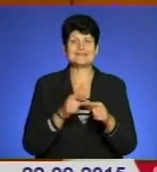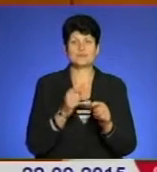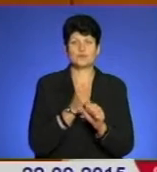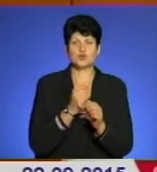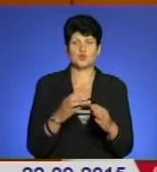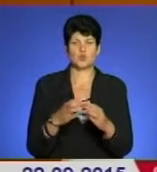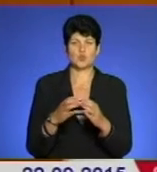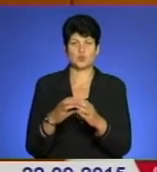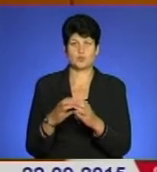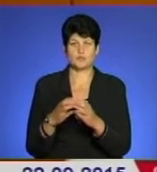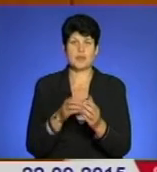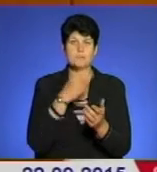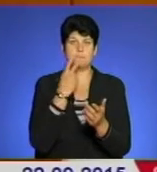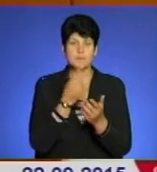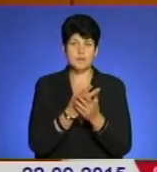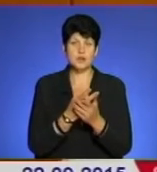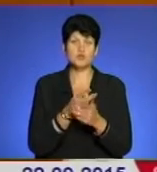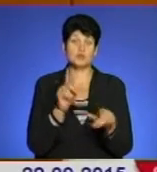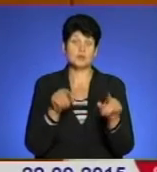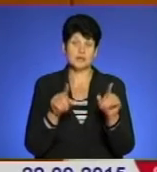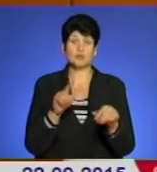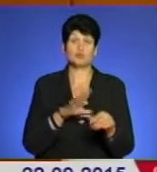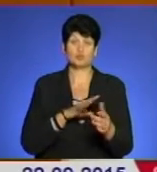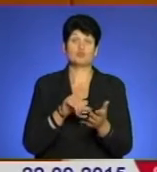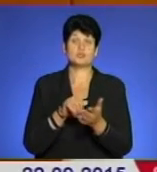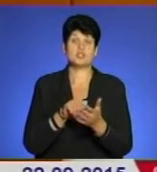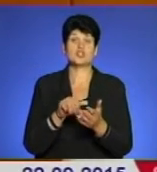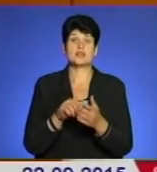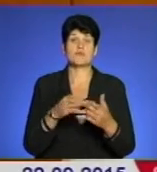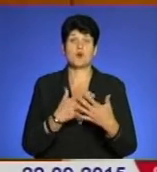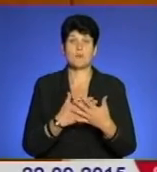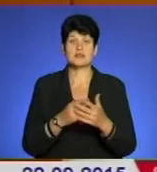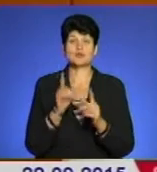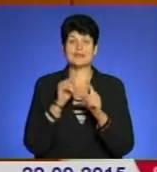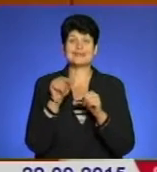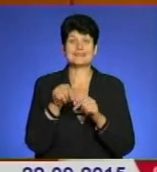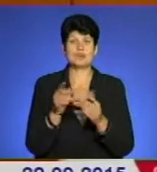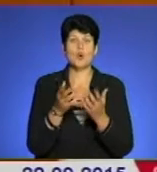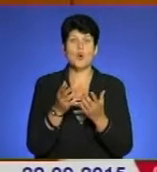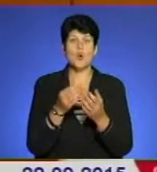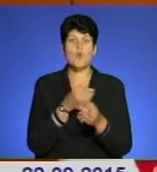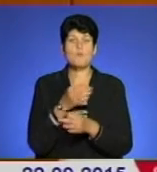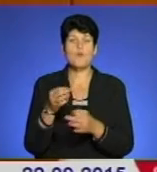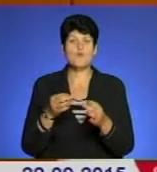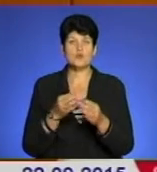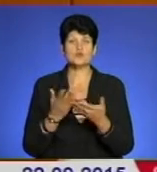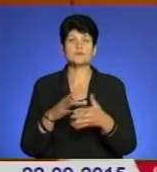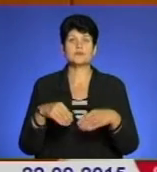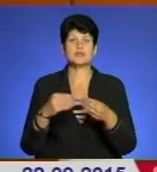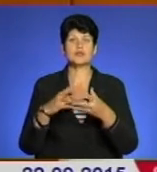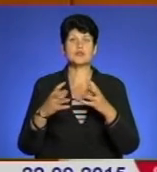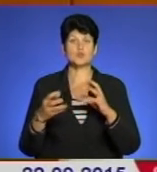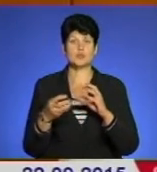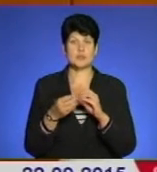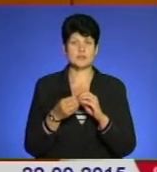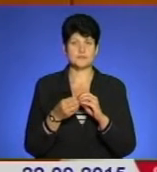групі. Бачу, що дехто навіть був, по-моєму, і присутній з членів громадської ради на тих обговореннях. І що дало в результаті